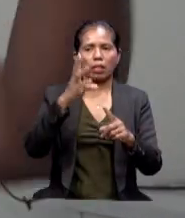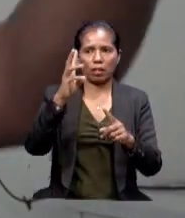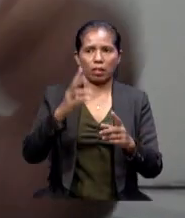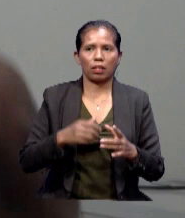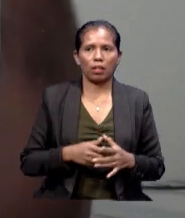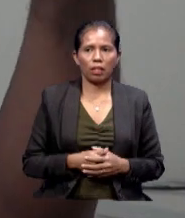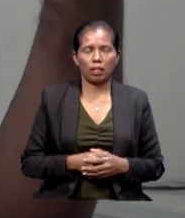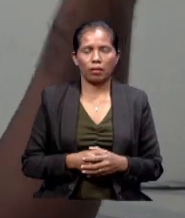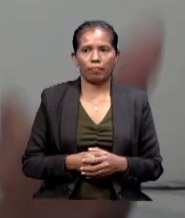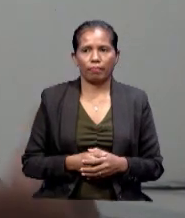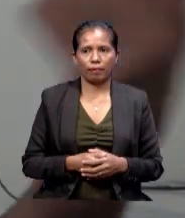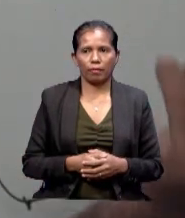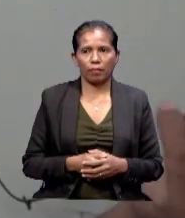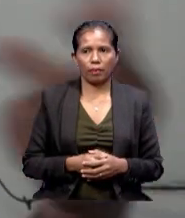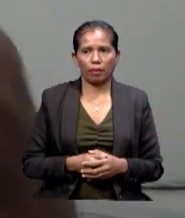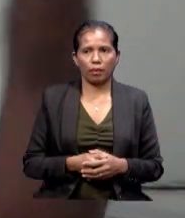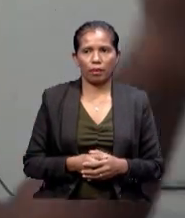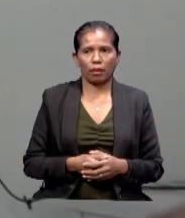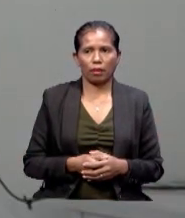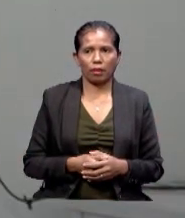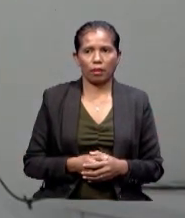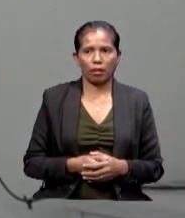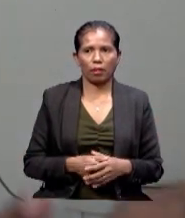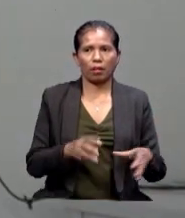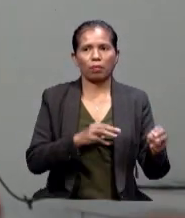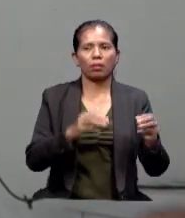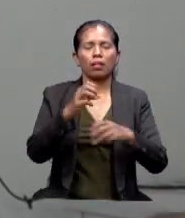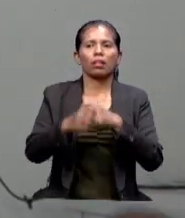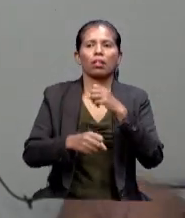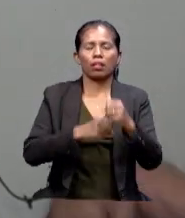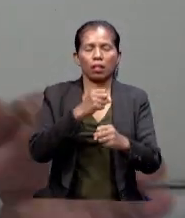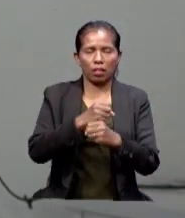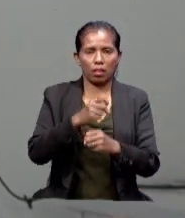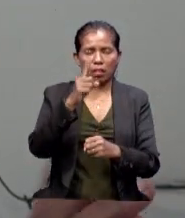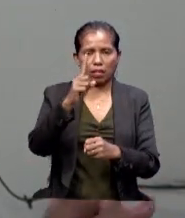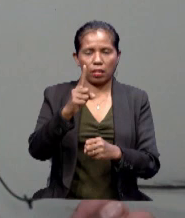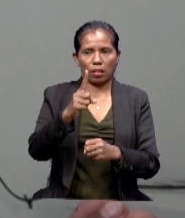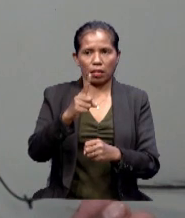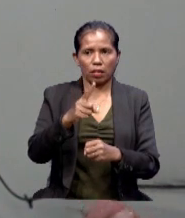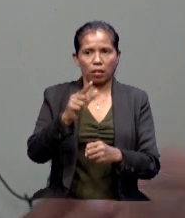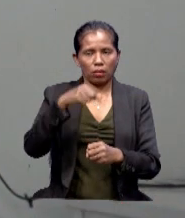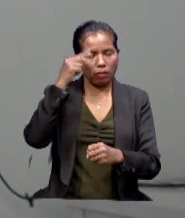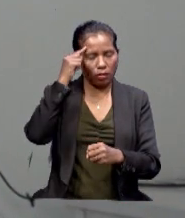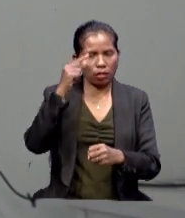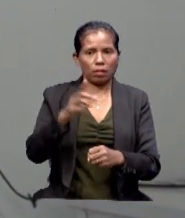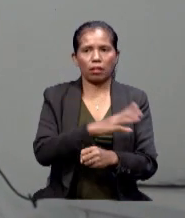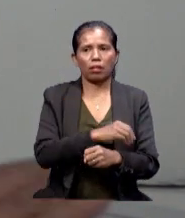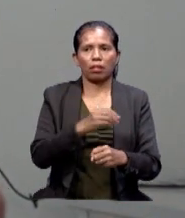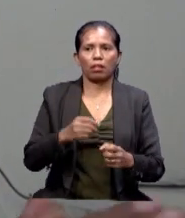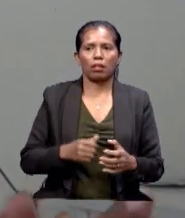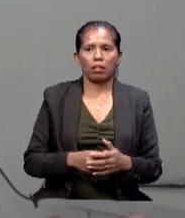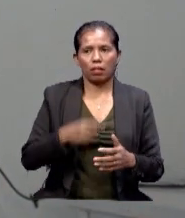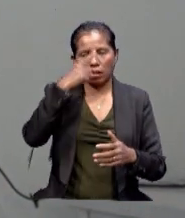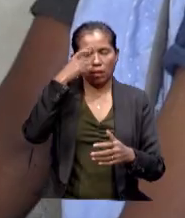mas be bali 2% pote tina inda significa gobierno lajo lajo ne tane